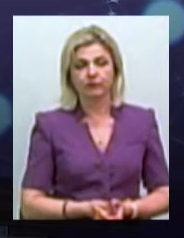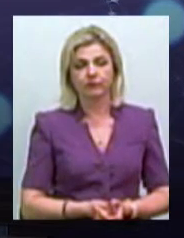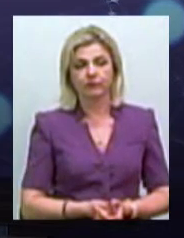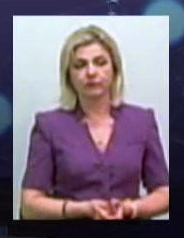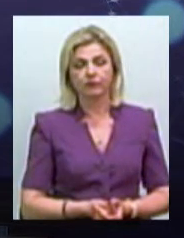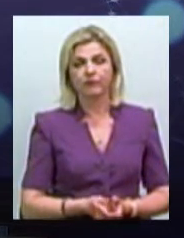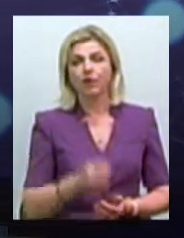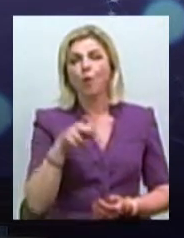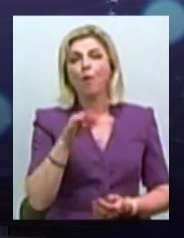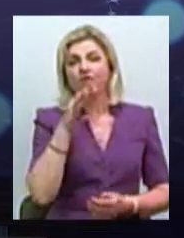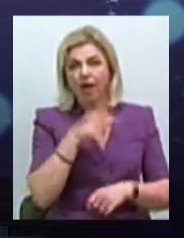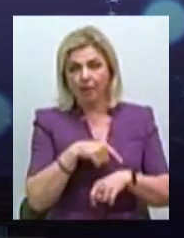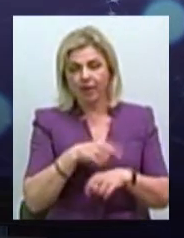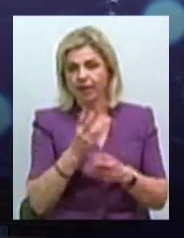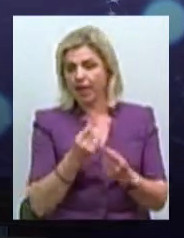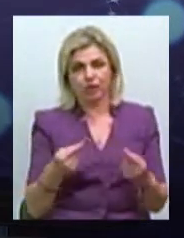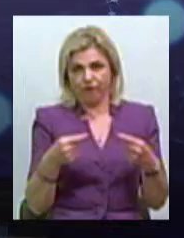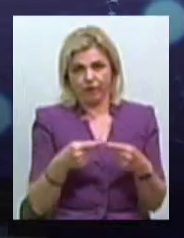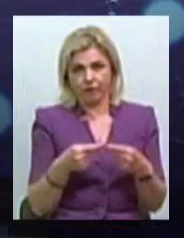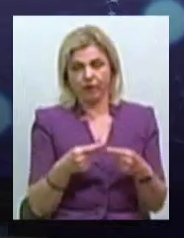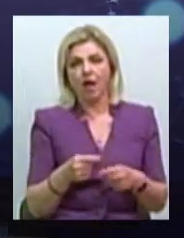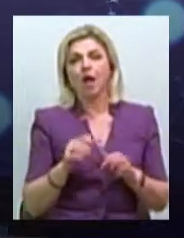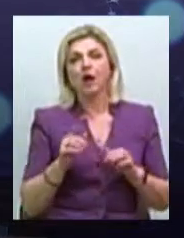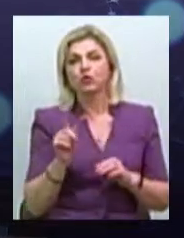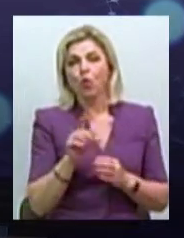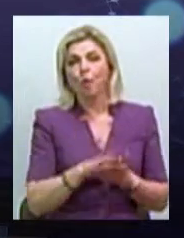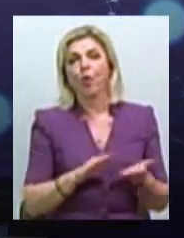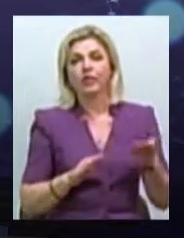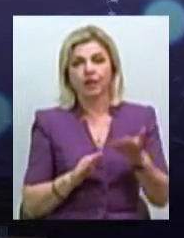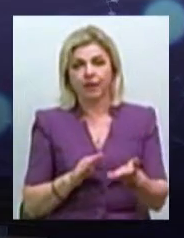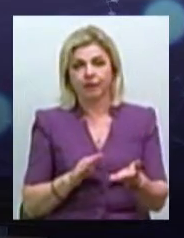несостиковка по часу відбулася. Справа в тому, що подання на